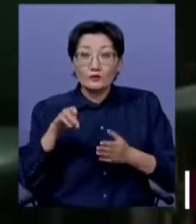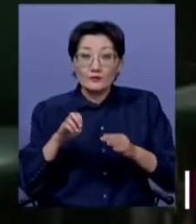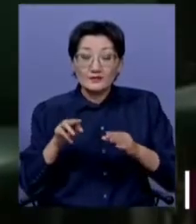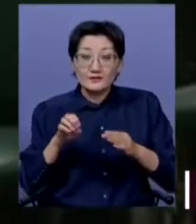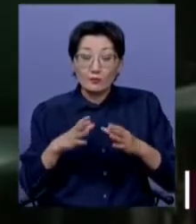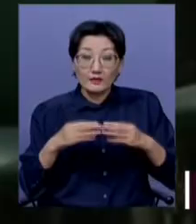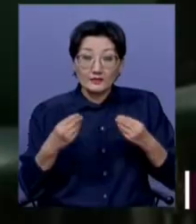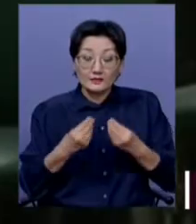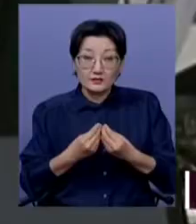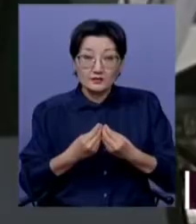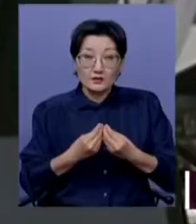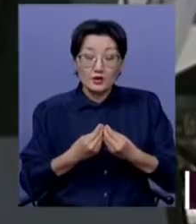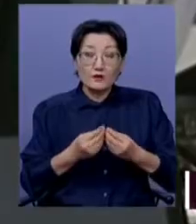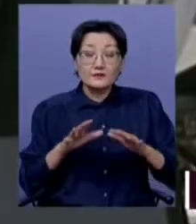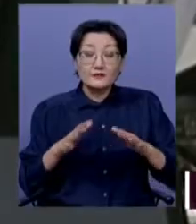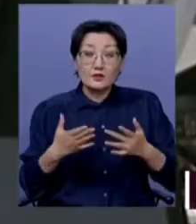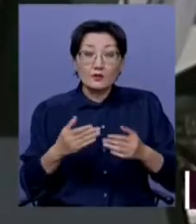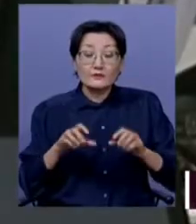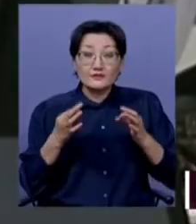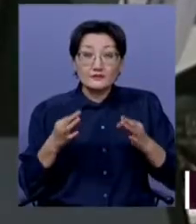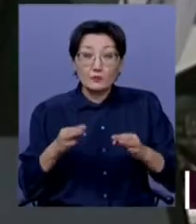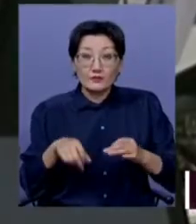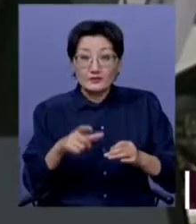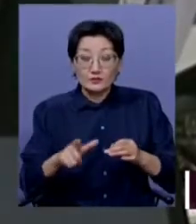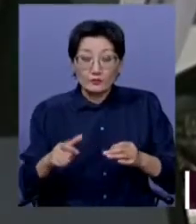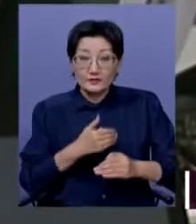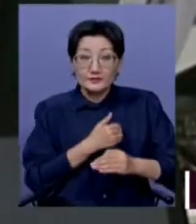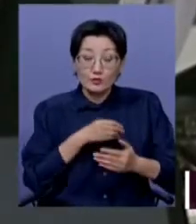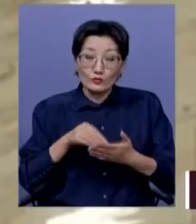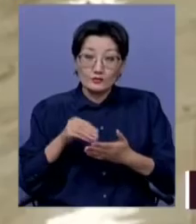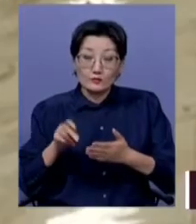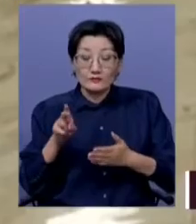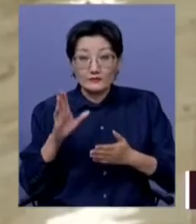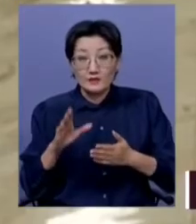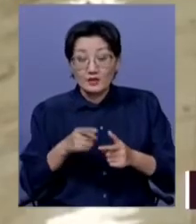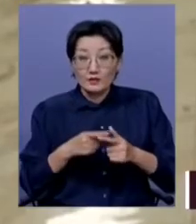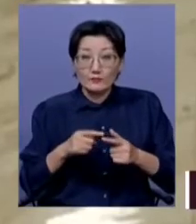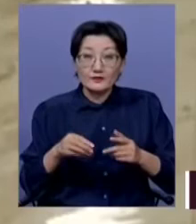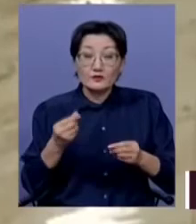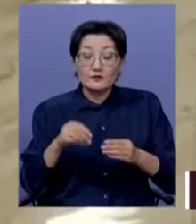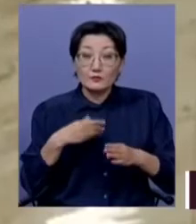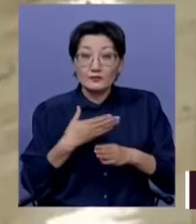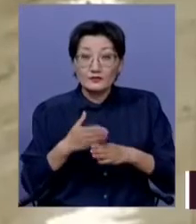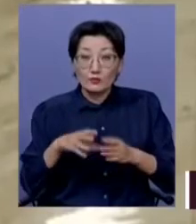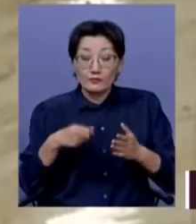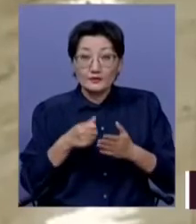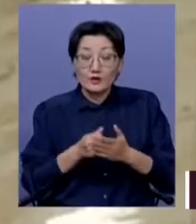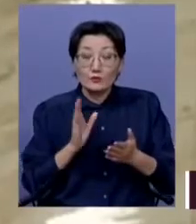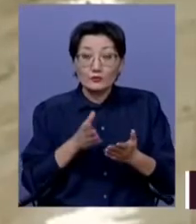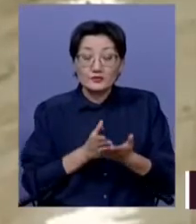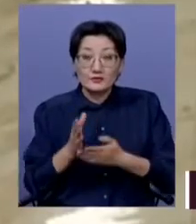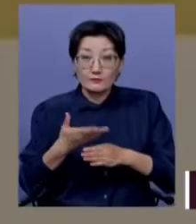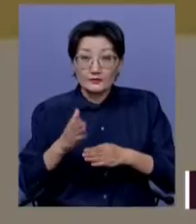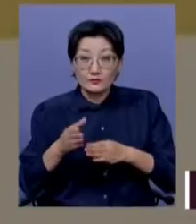есть Жилстройсбербанк. В случае одобрения вкладчикам, желающим приобрести квартиры или погасить ипотеку, будут направлять